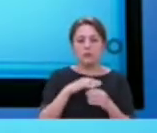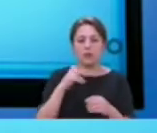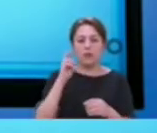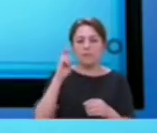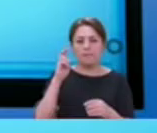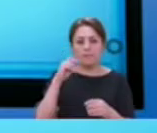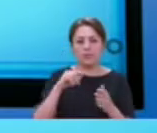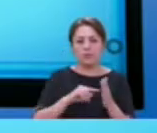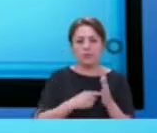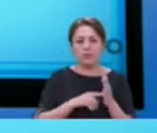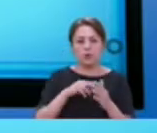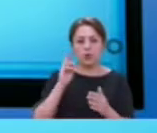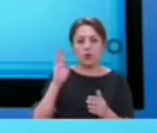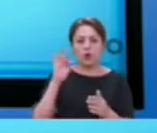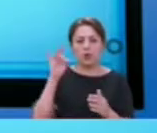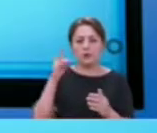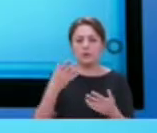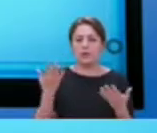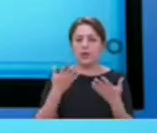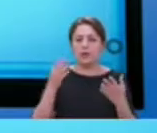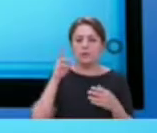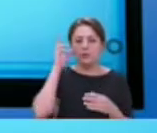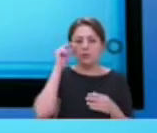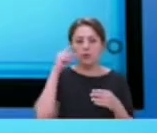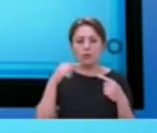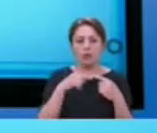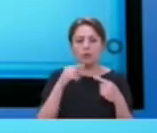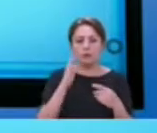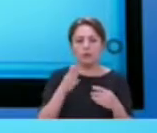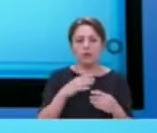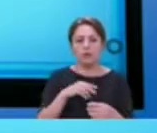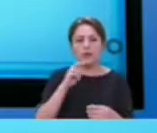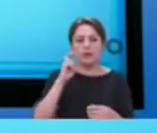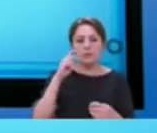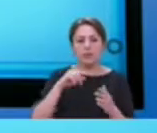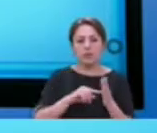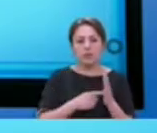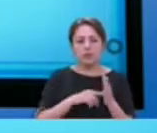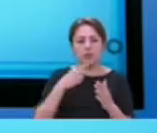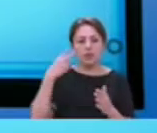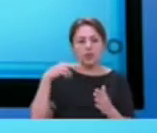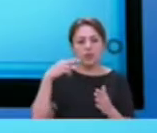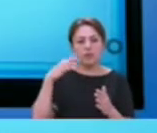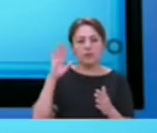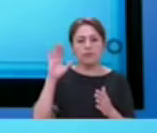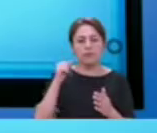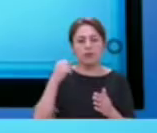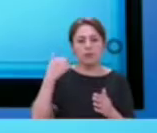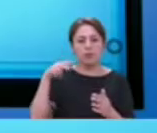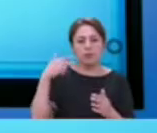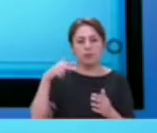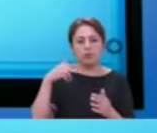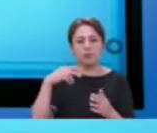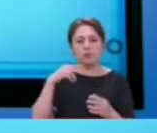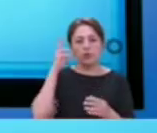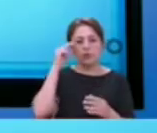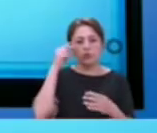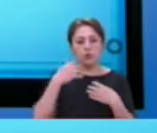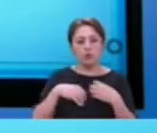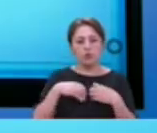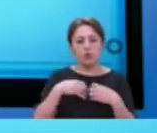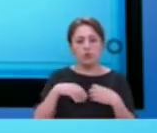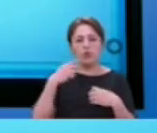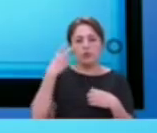B-chi, B nuqtaning koordinatasi qaysi songa mos kelyapti? B nuqta 20 va 30 sonlari o'rtasi.